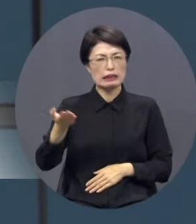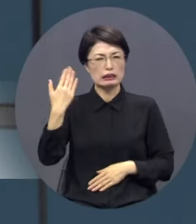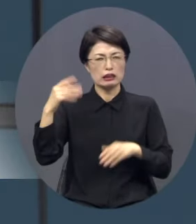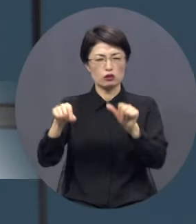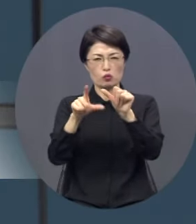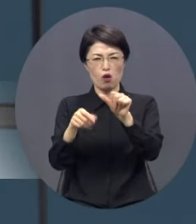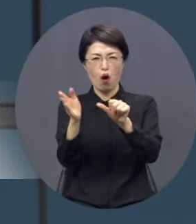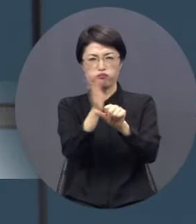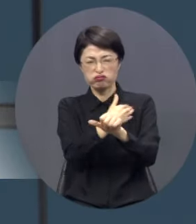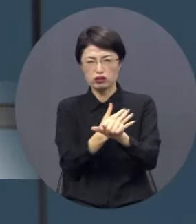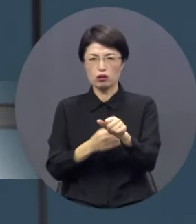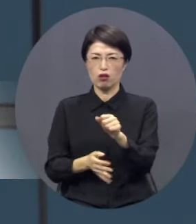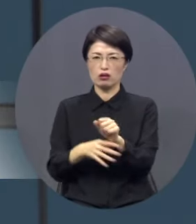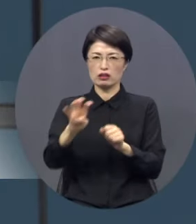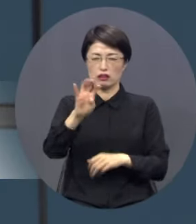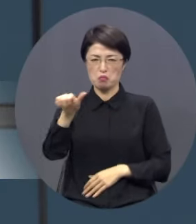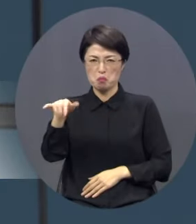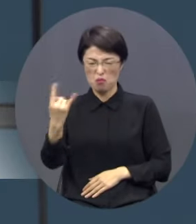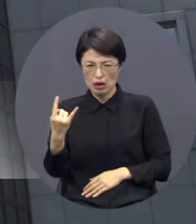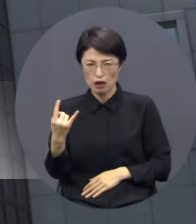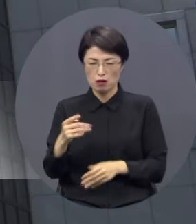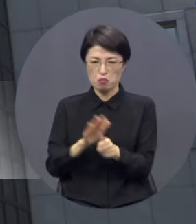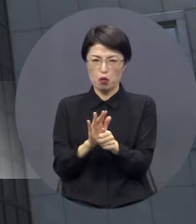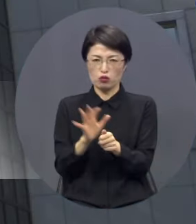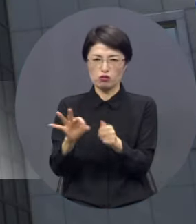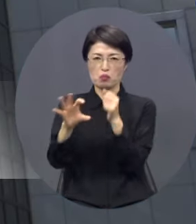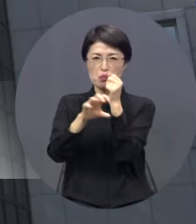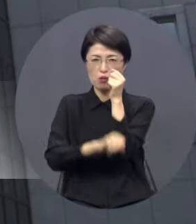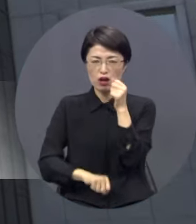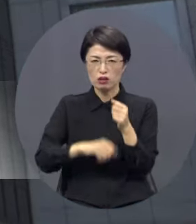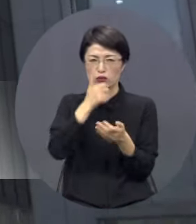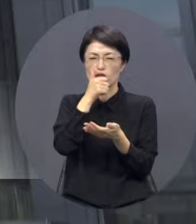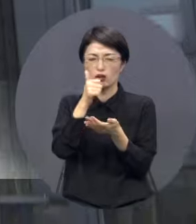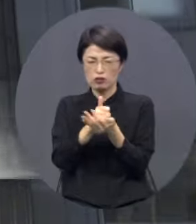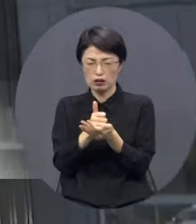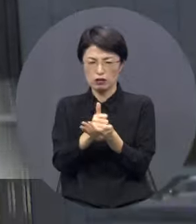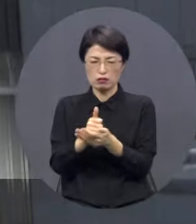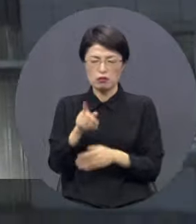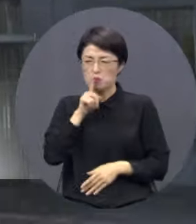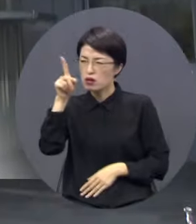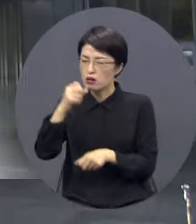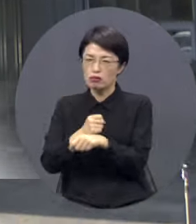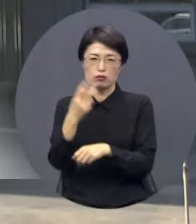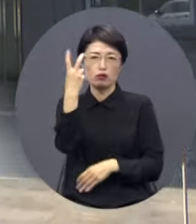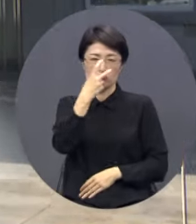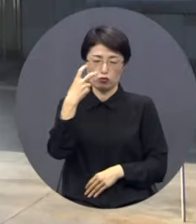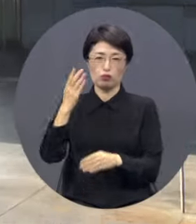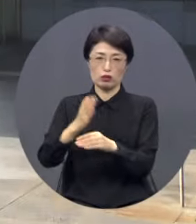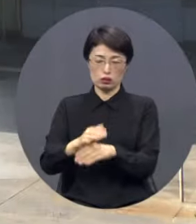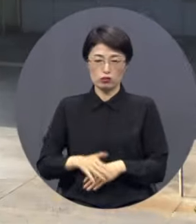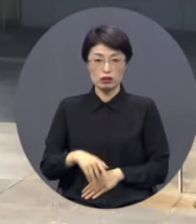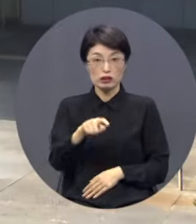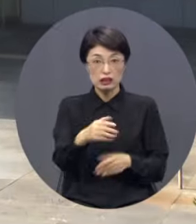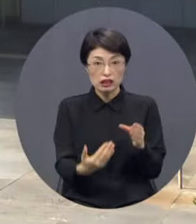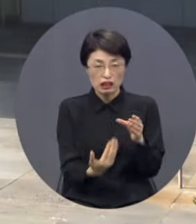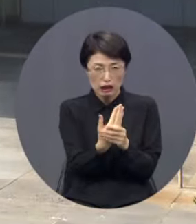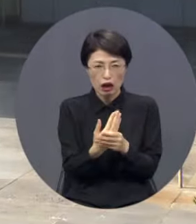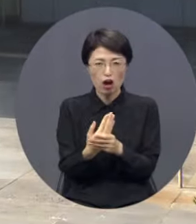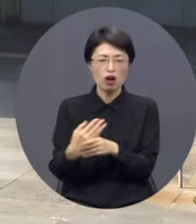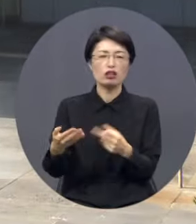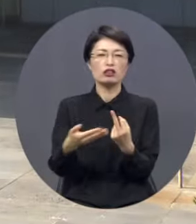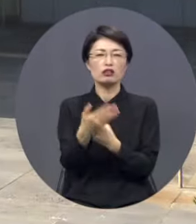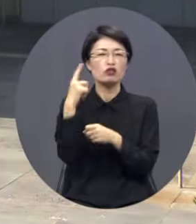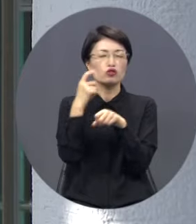보조금 5억 3천만 원을 횡령한 혐의로 담당 직원을 입건해 조사하고 있습니다. 해당 사건은 제주연구원이